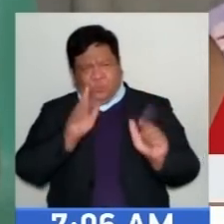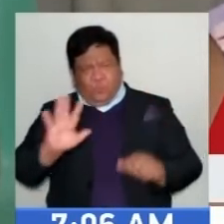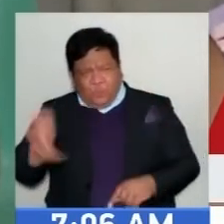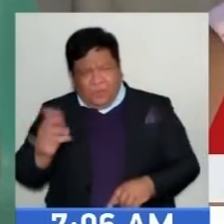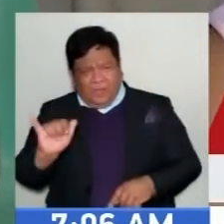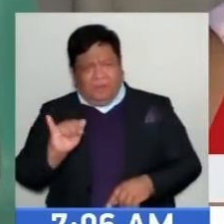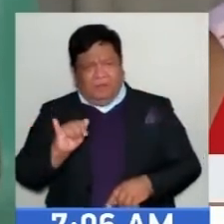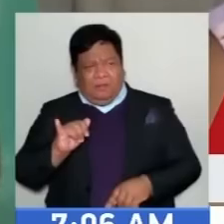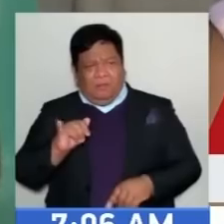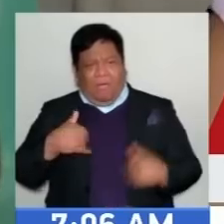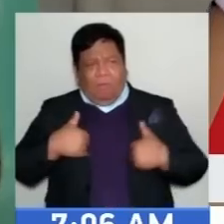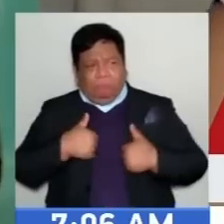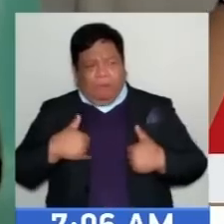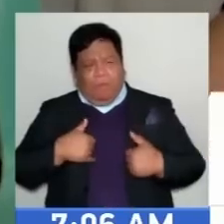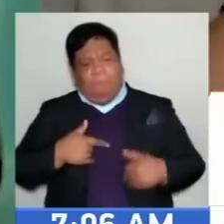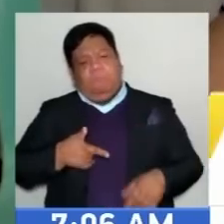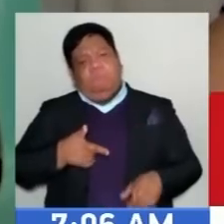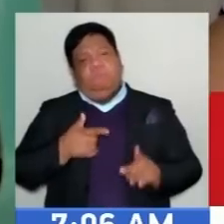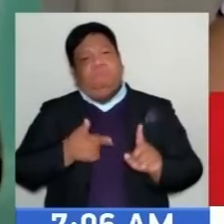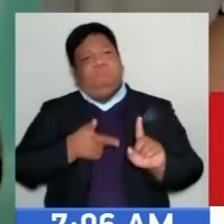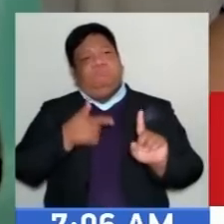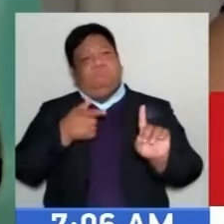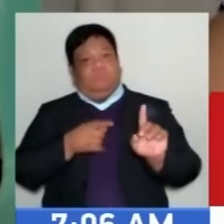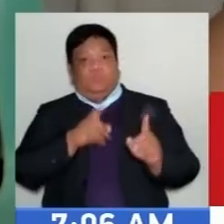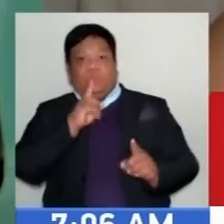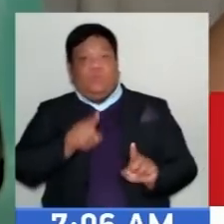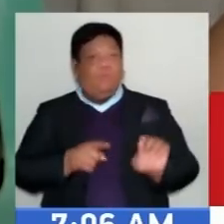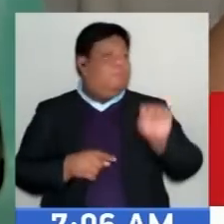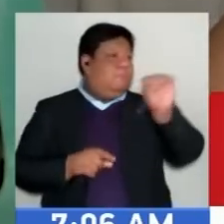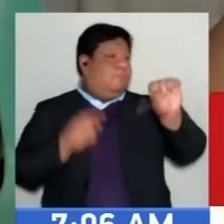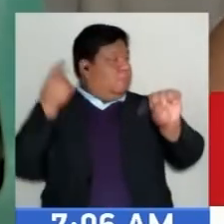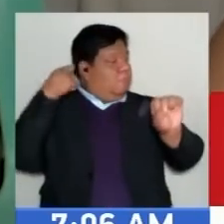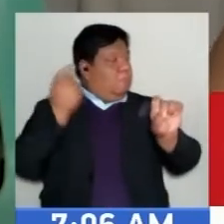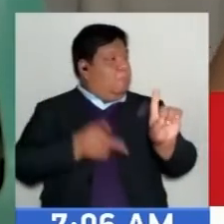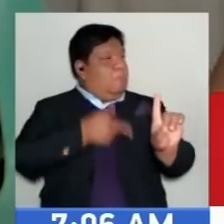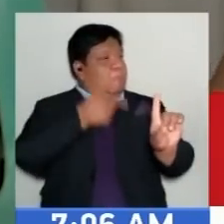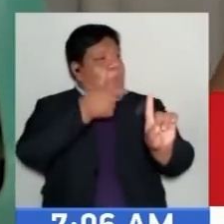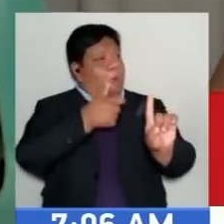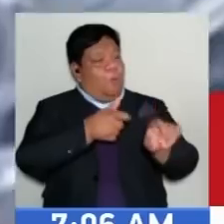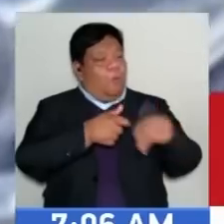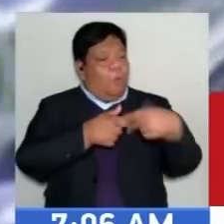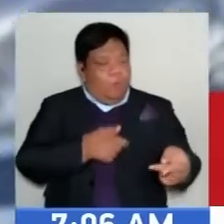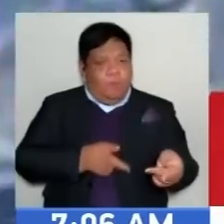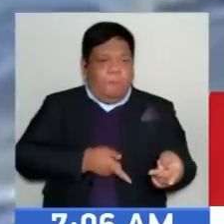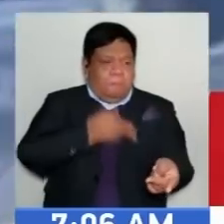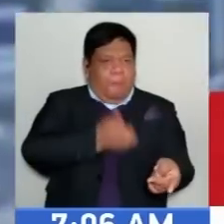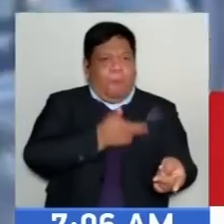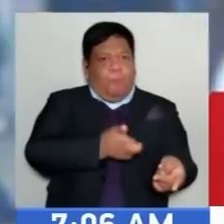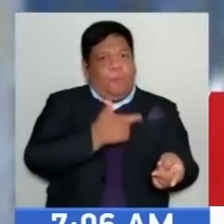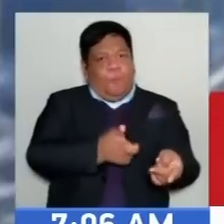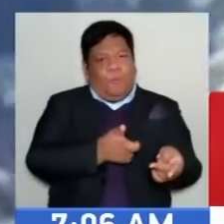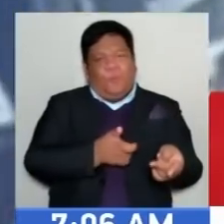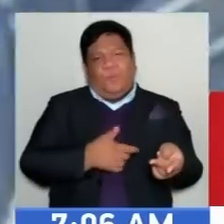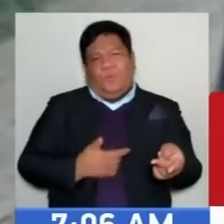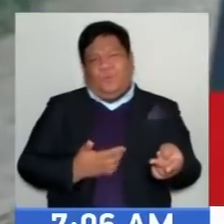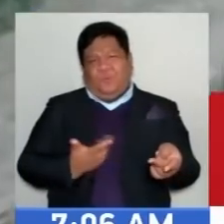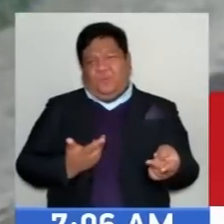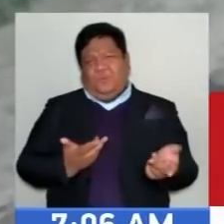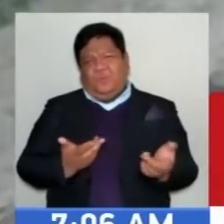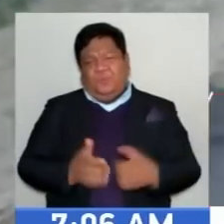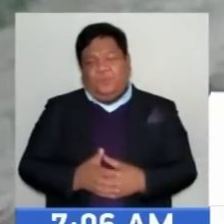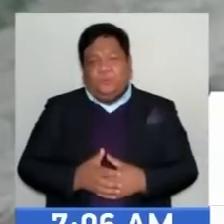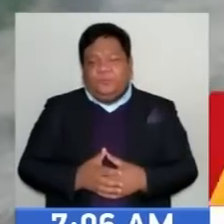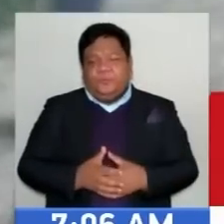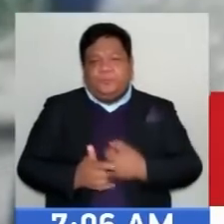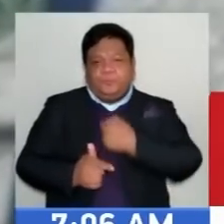talagang nakatalikod. Ang ano niya daw, patraydor na talikod. Ayon sa Taguig City Police, patuloy